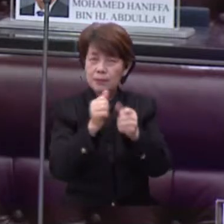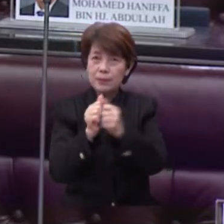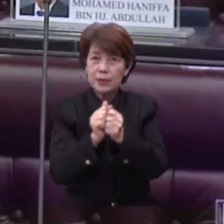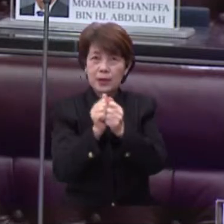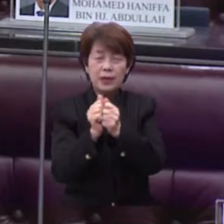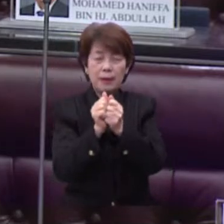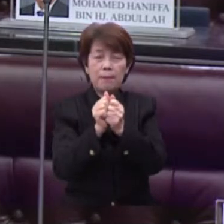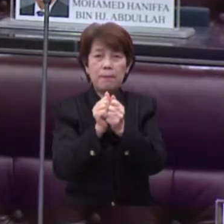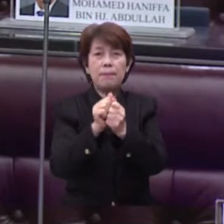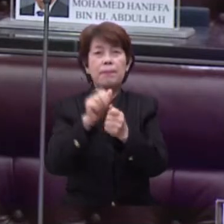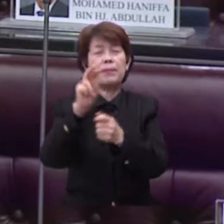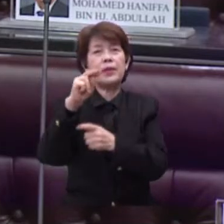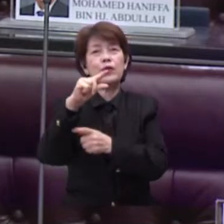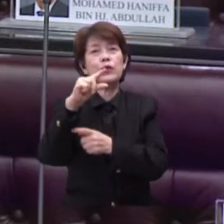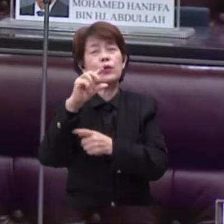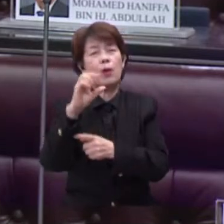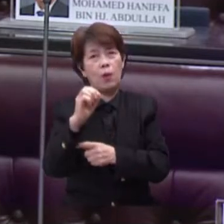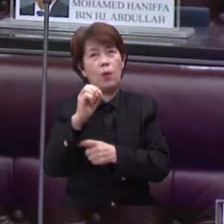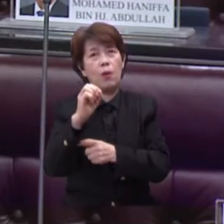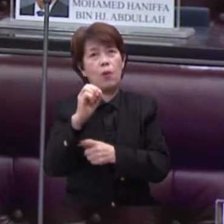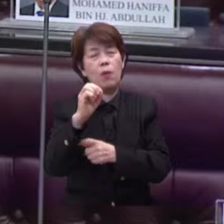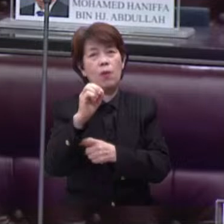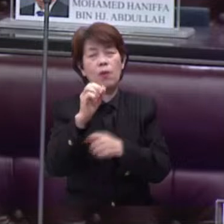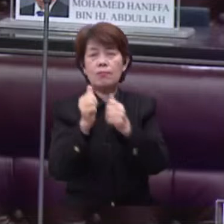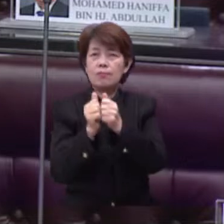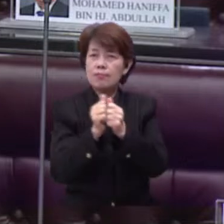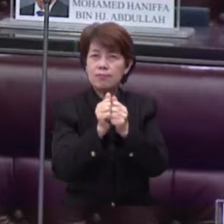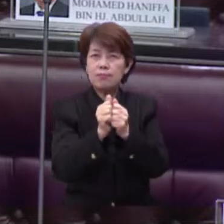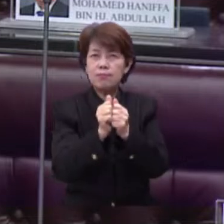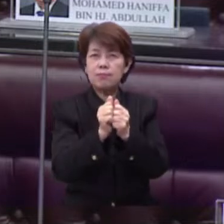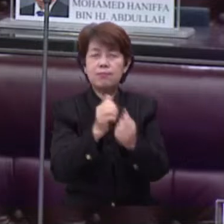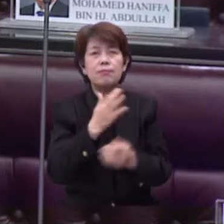berkaitan banyak ada mulkan